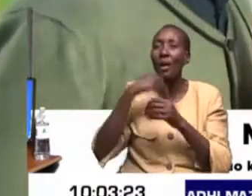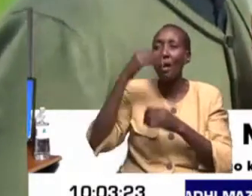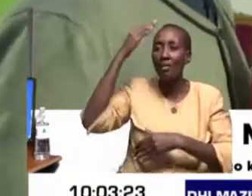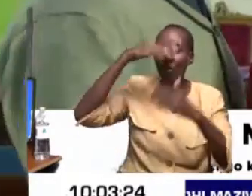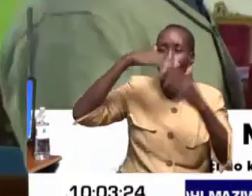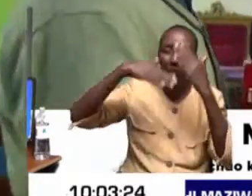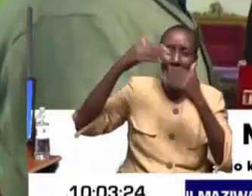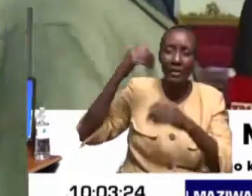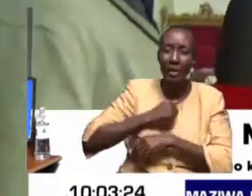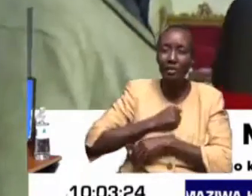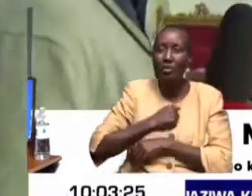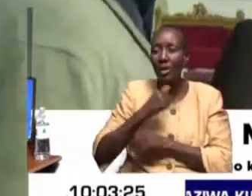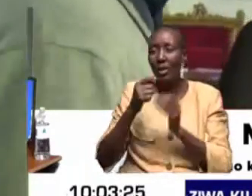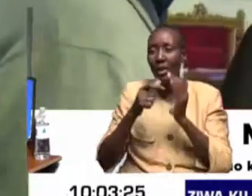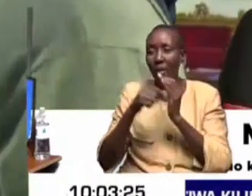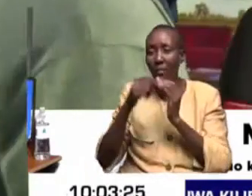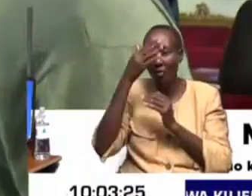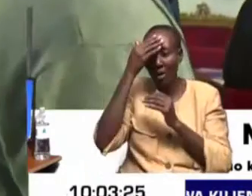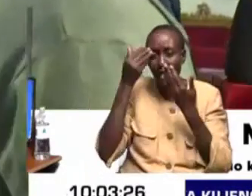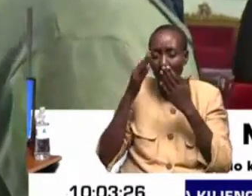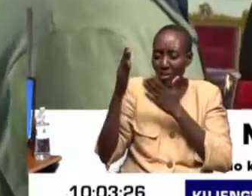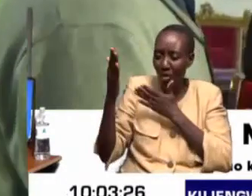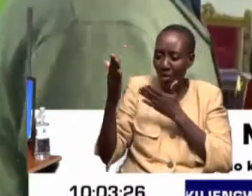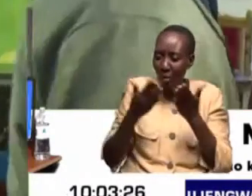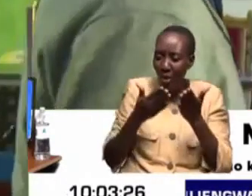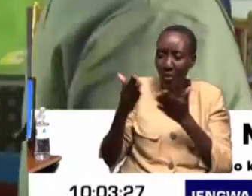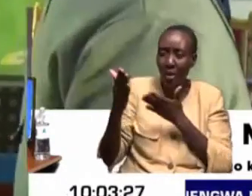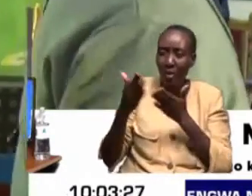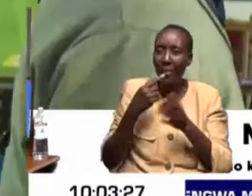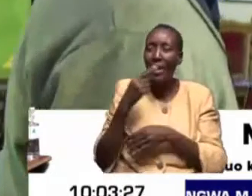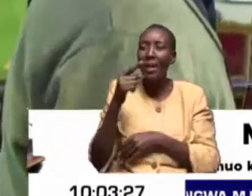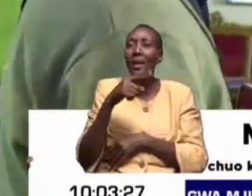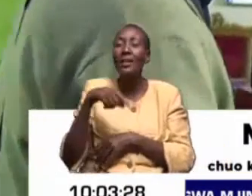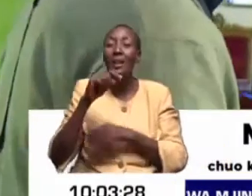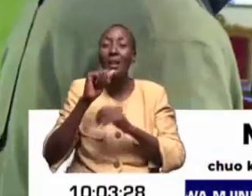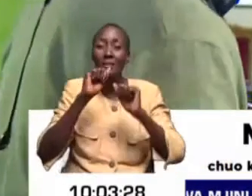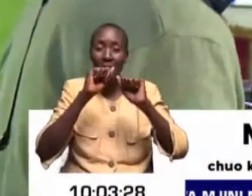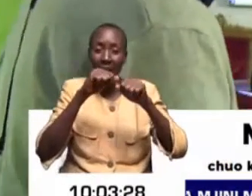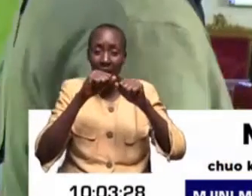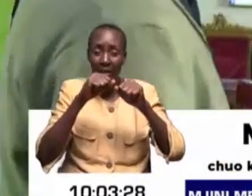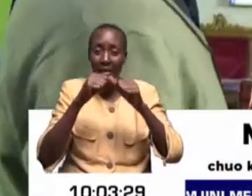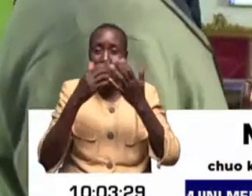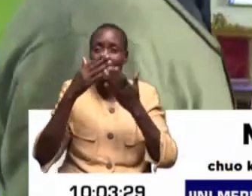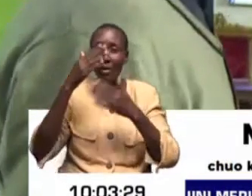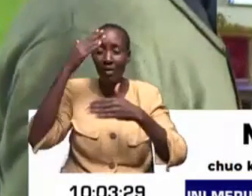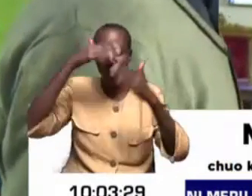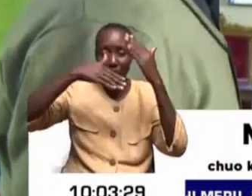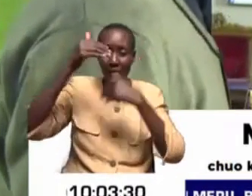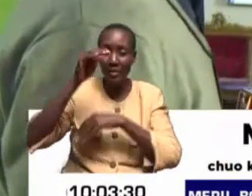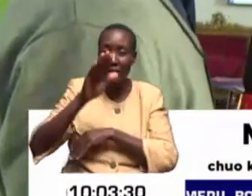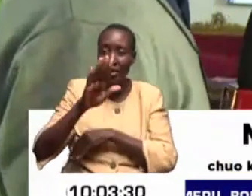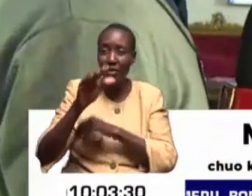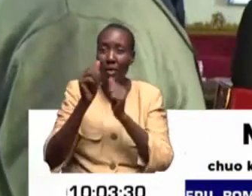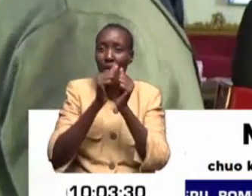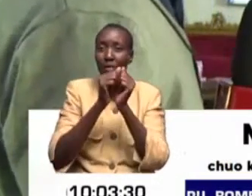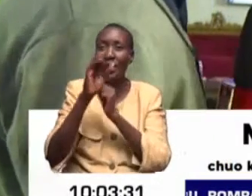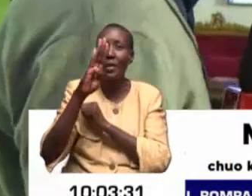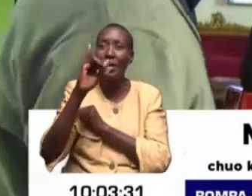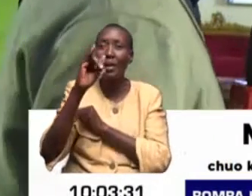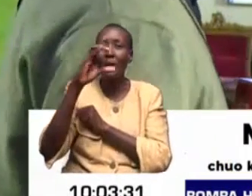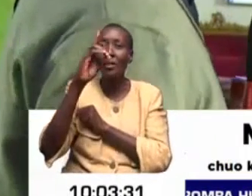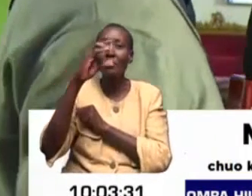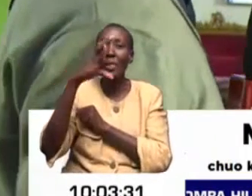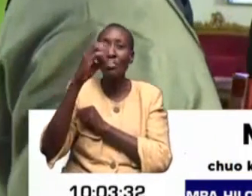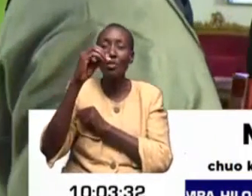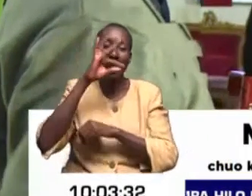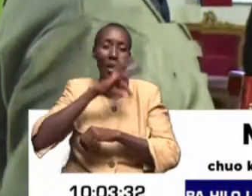linatoka, lakini karibu sana katika TV 47. Tuelezee makubaliano haya baina ya chuo chenye pamoja na kampuni ya Bidco yatakuwa nafaa